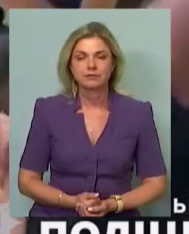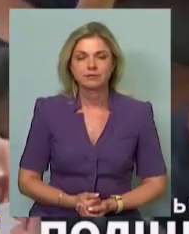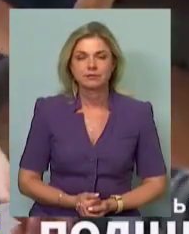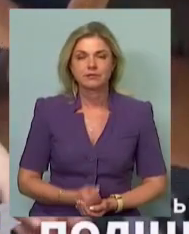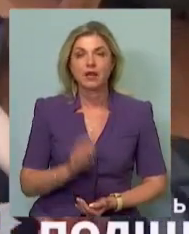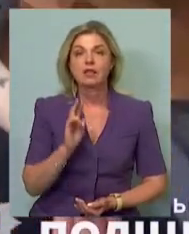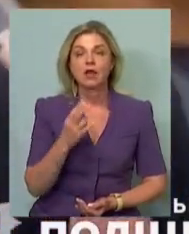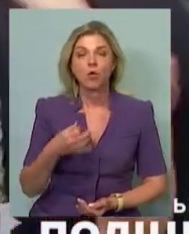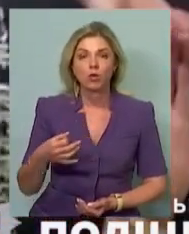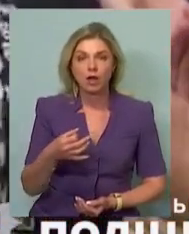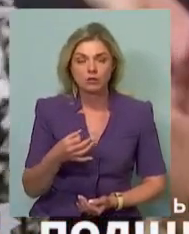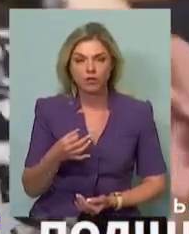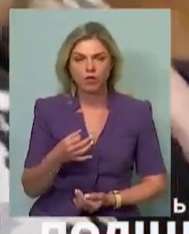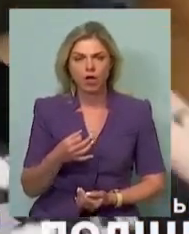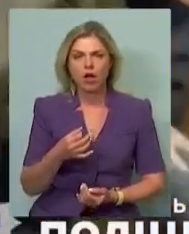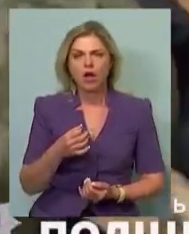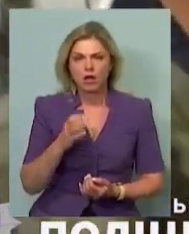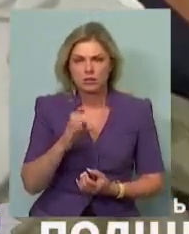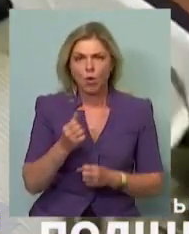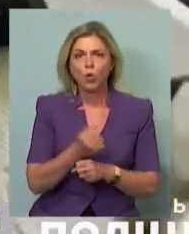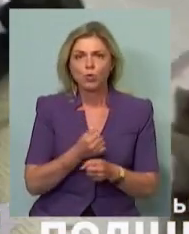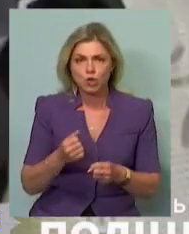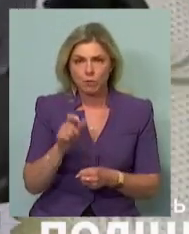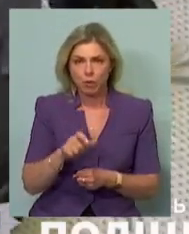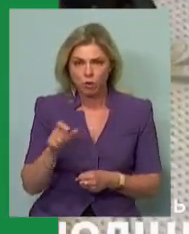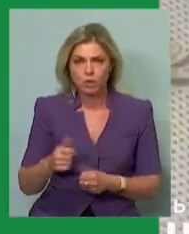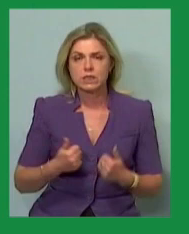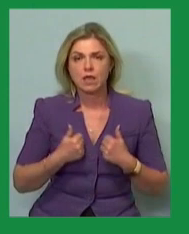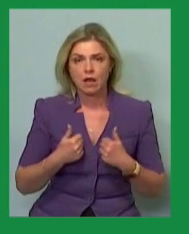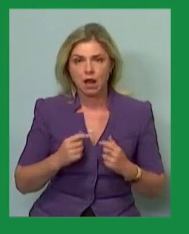На Миколаївщині озброєні люди намагалися захопити завод.